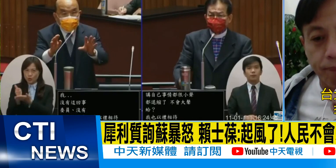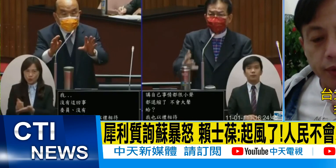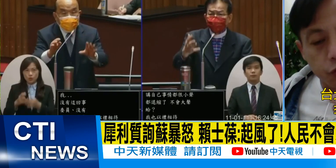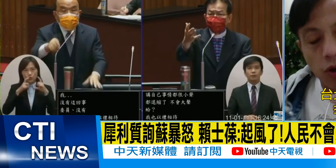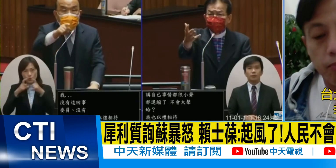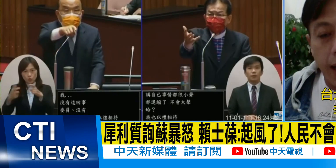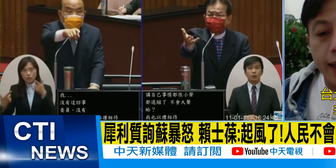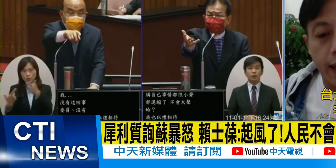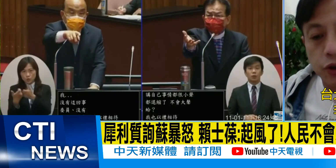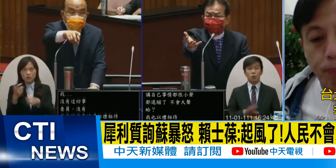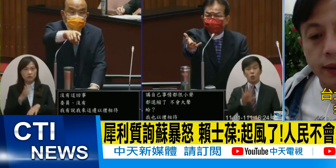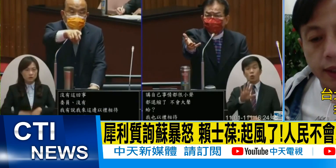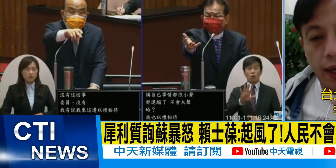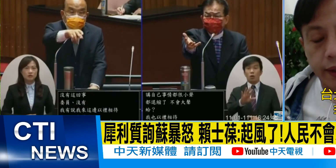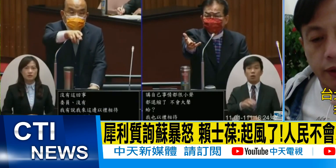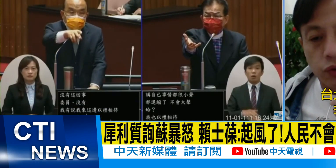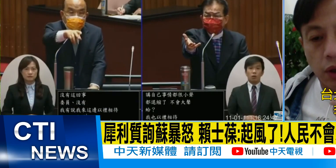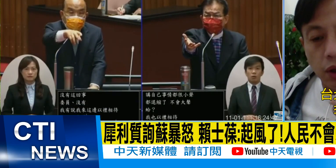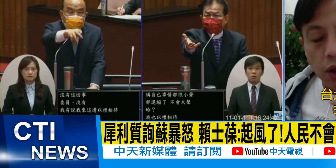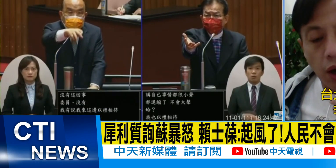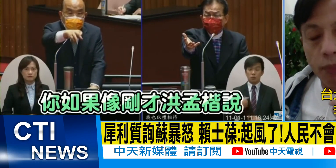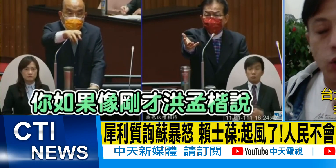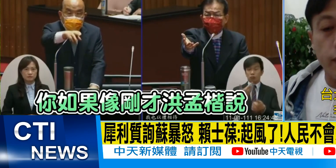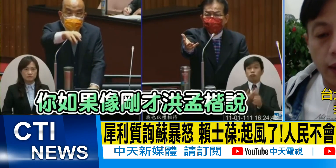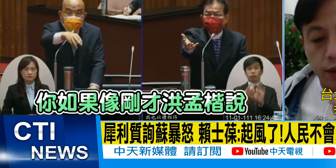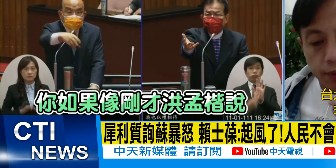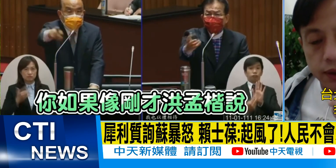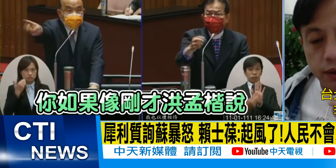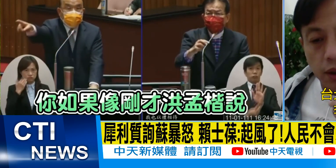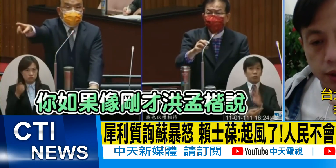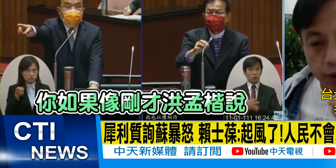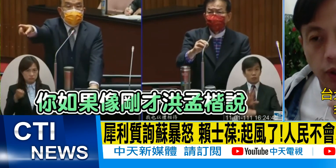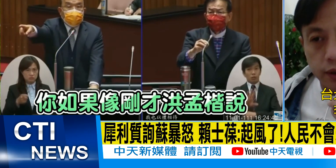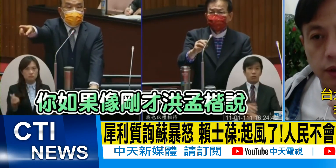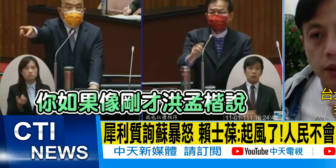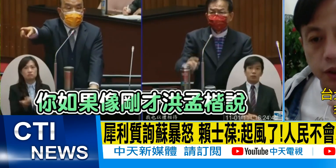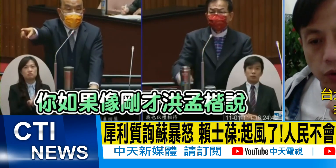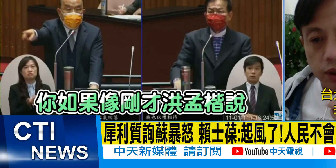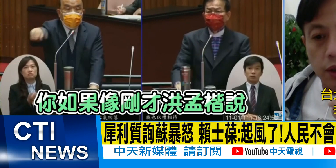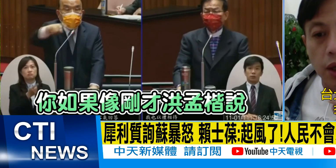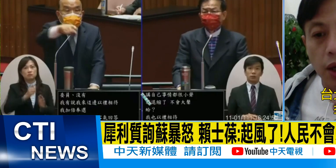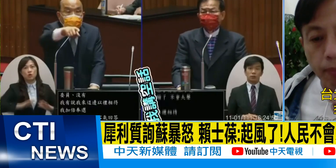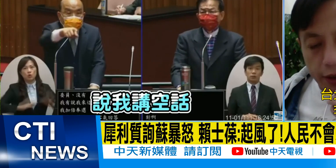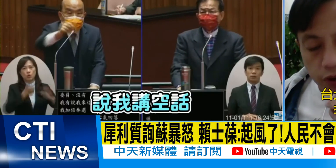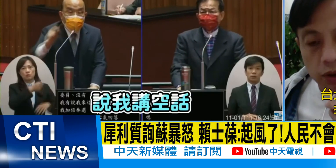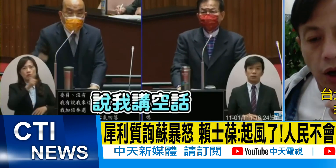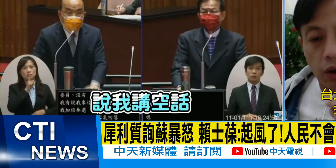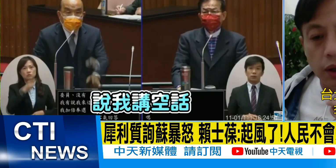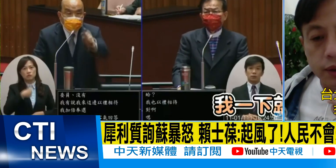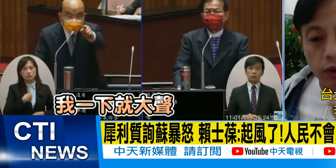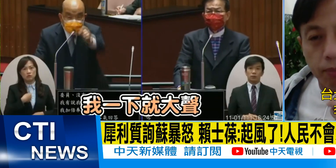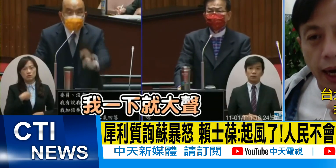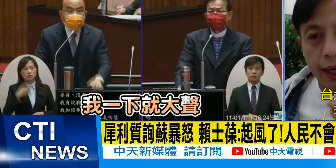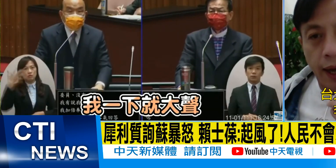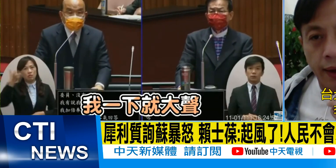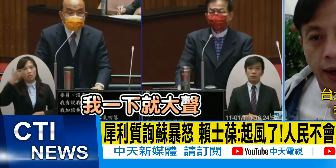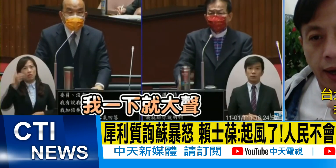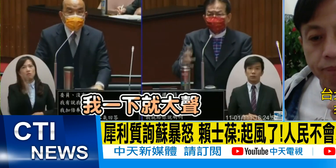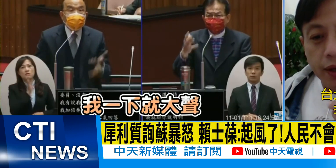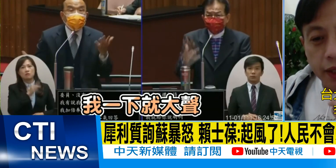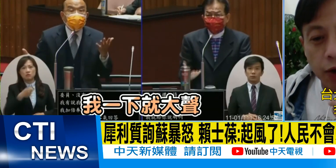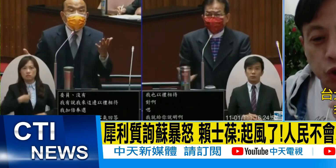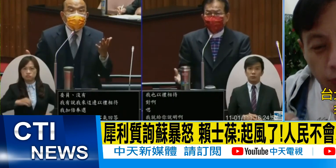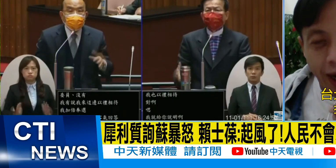姐，就马以南就绷着一张脸说，我们就问他什么意思，怎么一回事，结果是马总统找了马以南